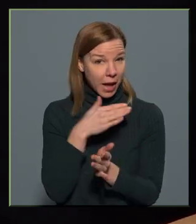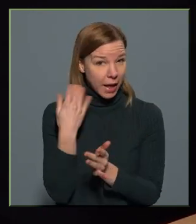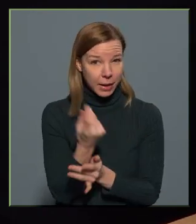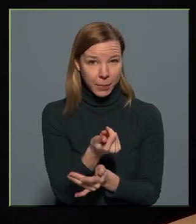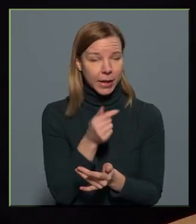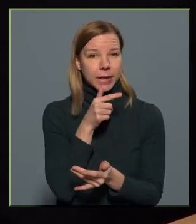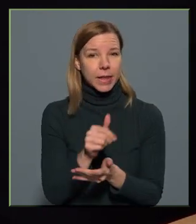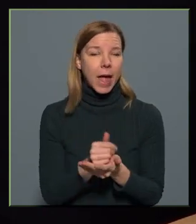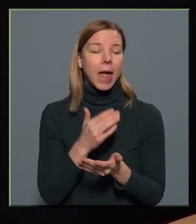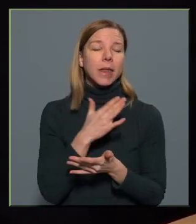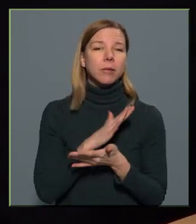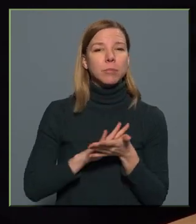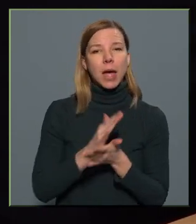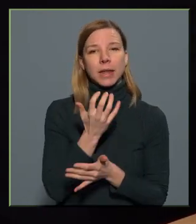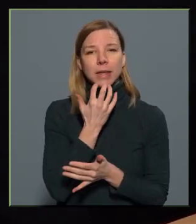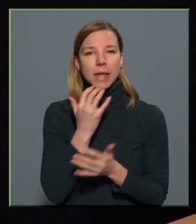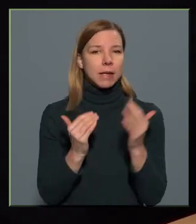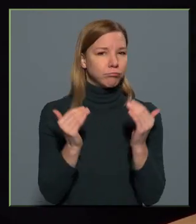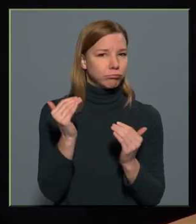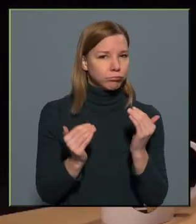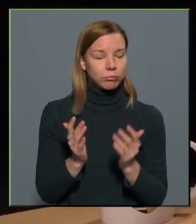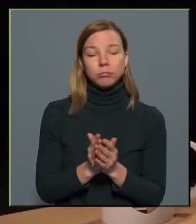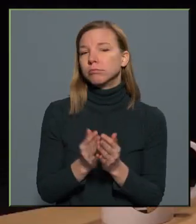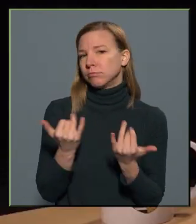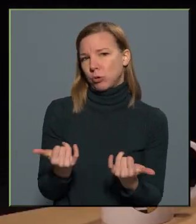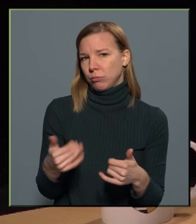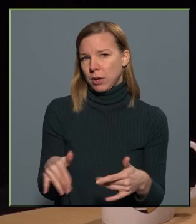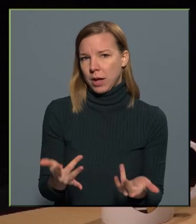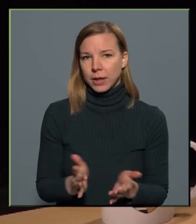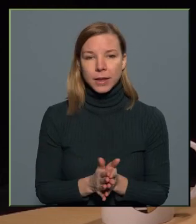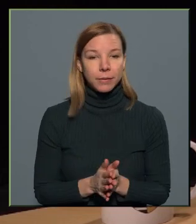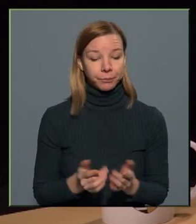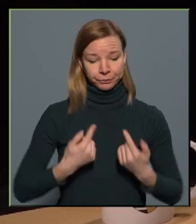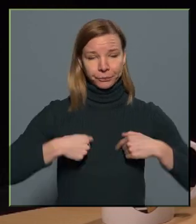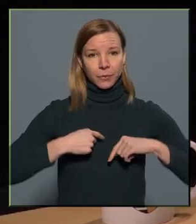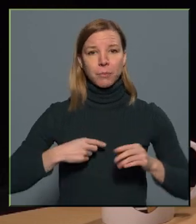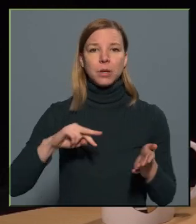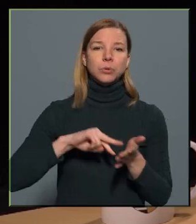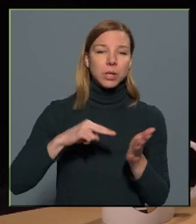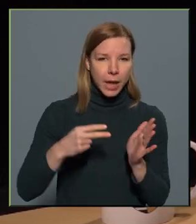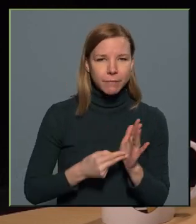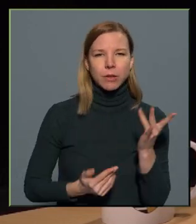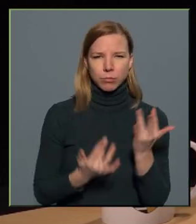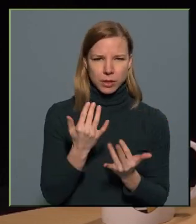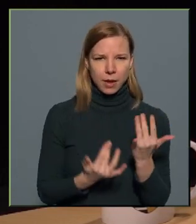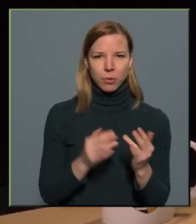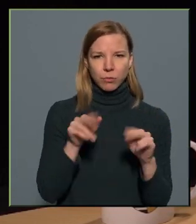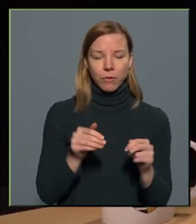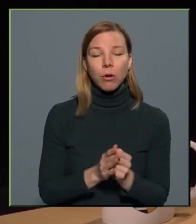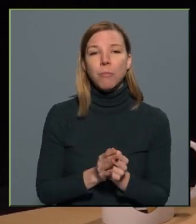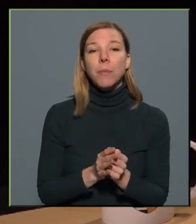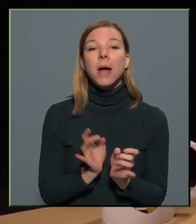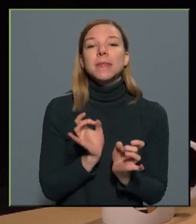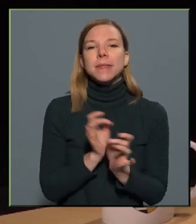az igények, most éppen hogy állnak? Mi is tervezünk és számolunk, szerencsére az ősz sem